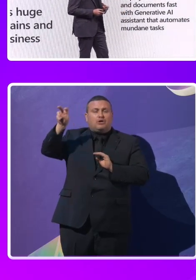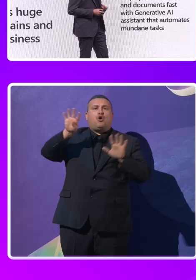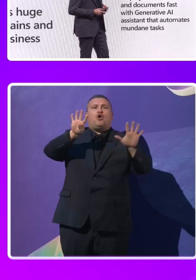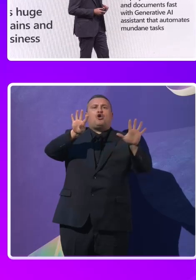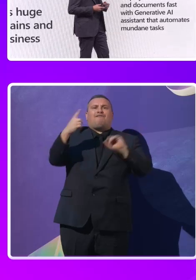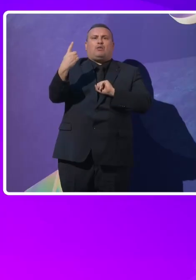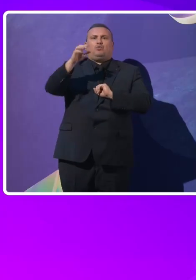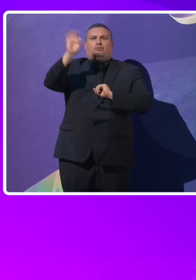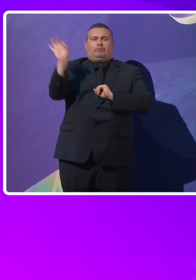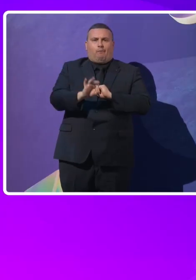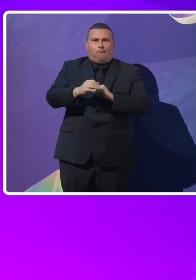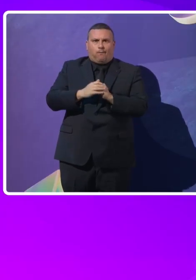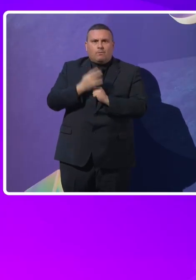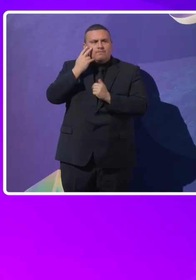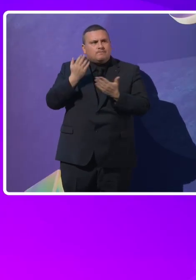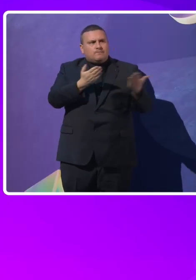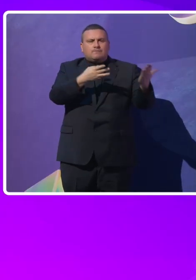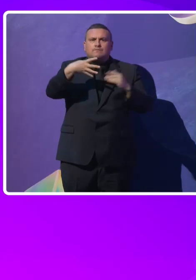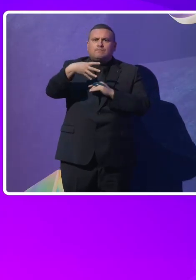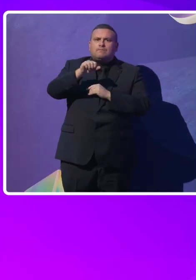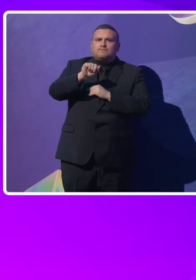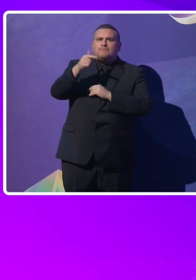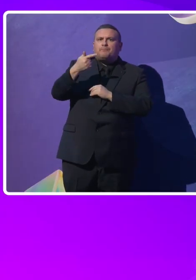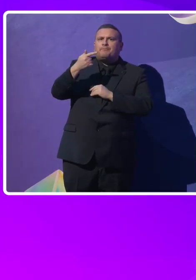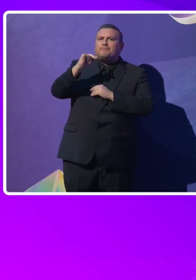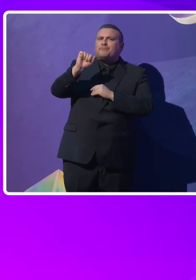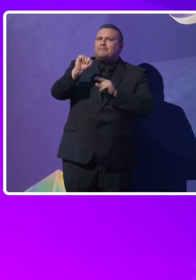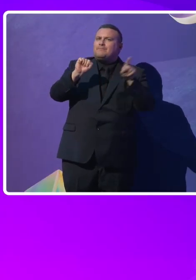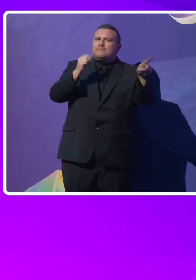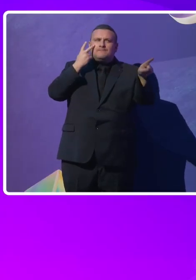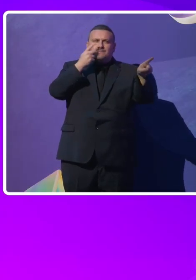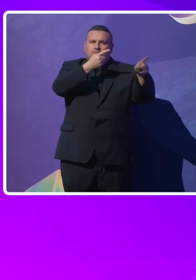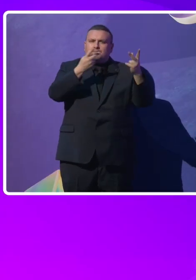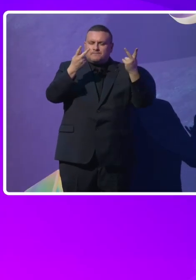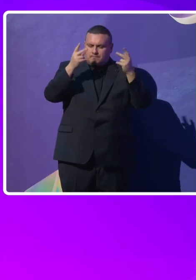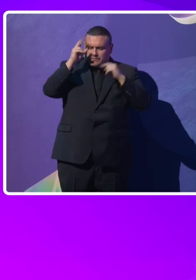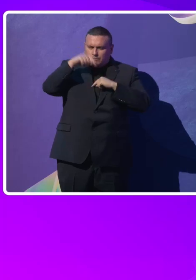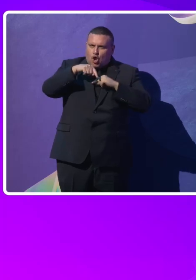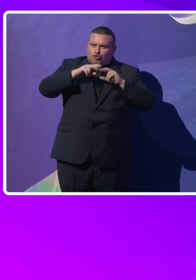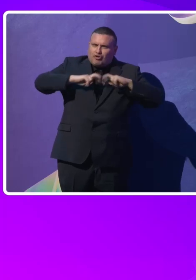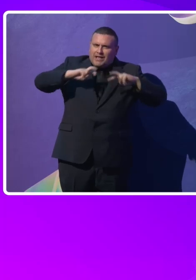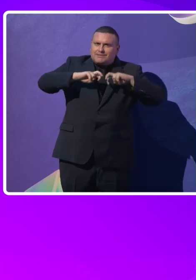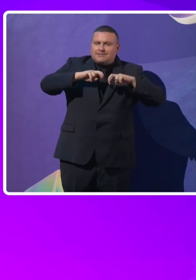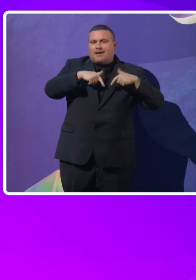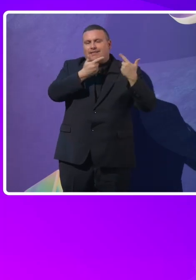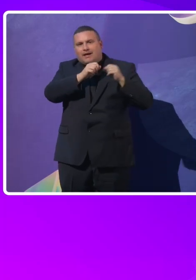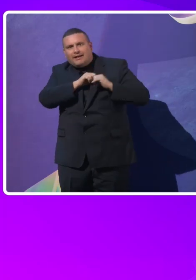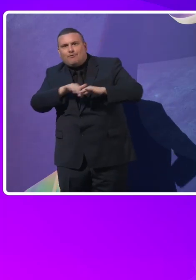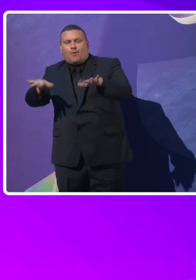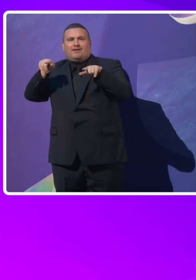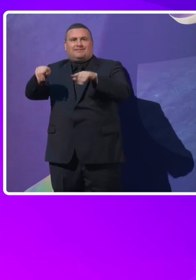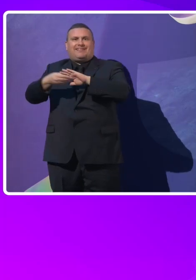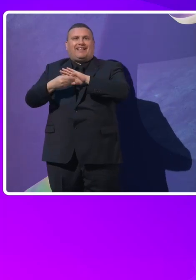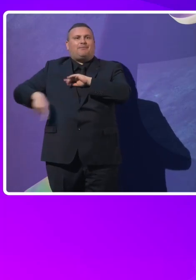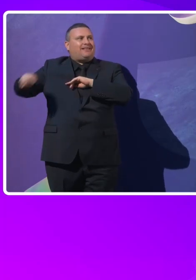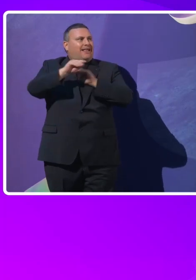Mattia adesso come questa tecnologia aiuta invece a rivedere l'esperienza verso i clienti all potrei